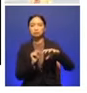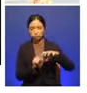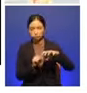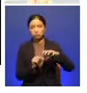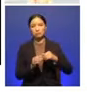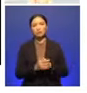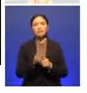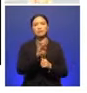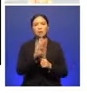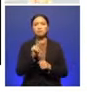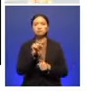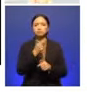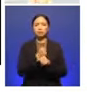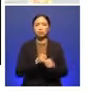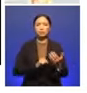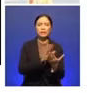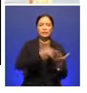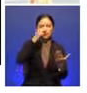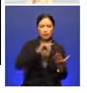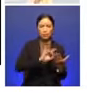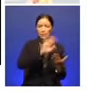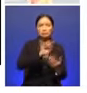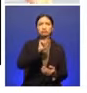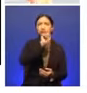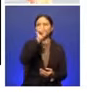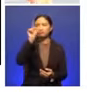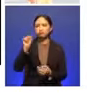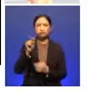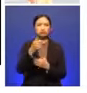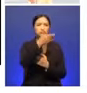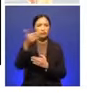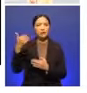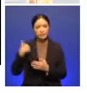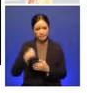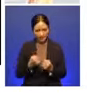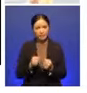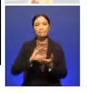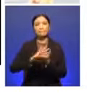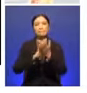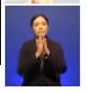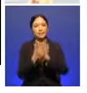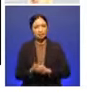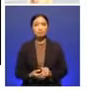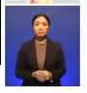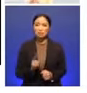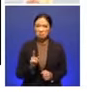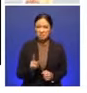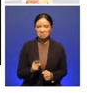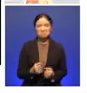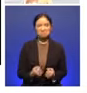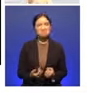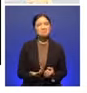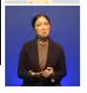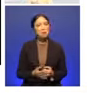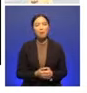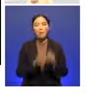ขึ้นมาแล้วไม่ใช่สร้างเฉพาะในประเทศไทยมันสร้างกันทั่วๆไปซึ่งเขากำลังเปลี่ยนกันอยู่เนี่ยนะคะก็คือเครื่องจักรส่งพลังที่สามารถจะสล